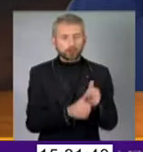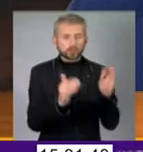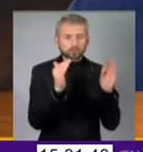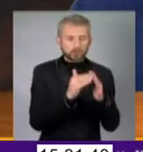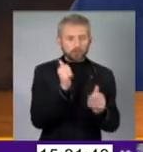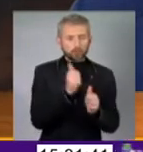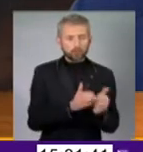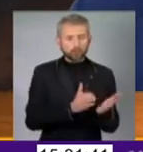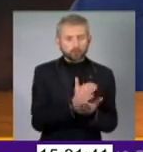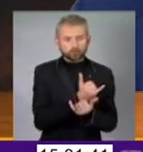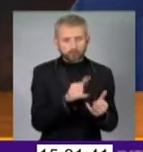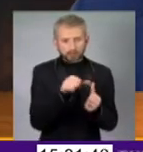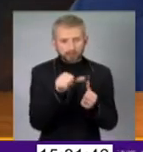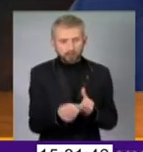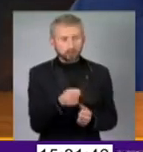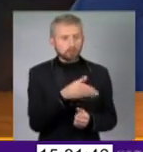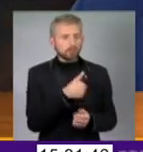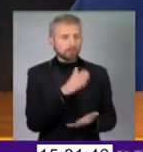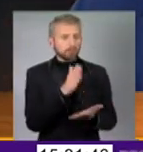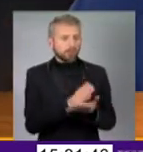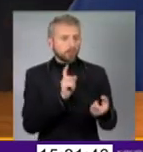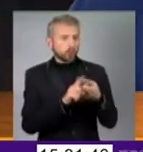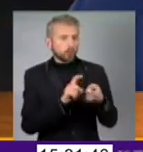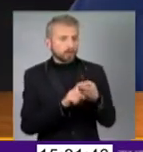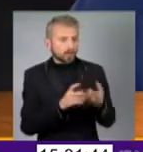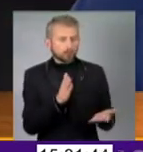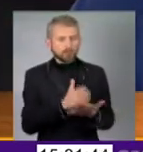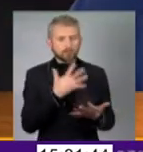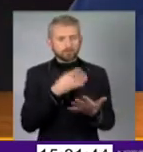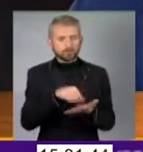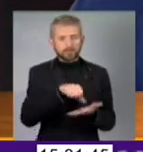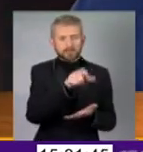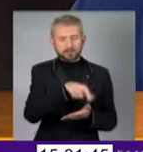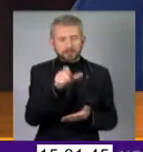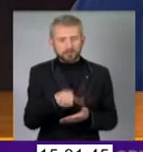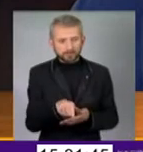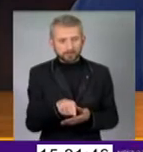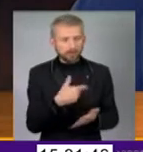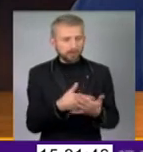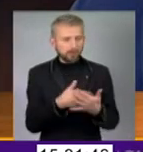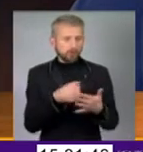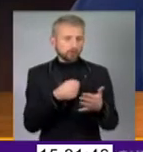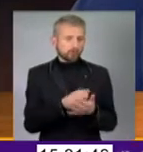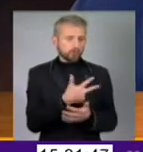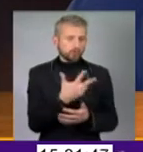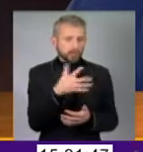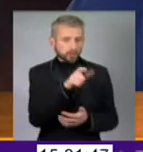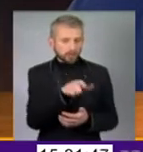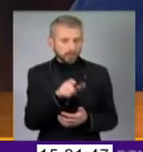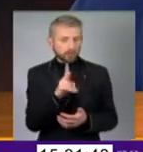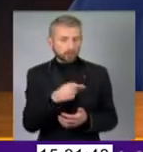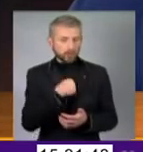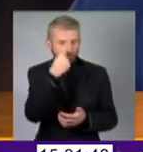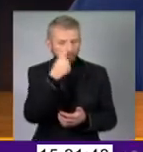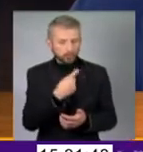зокрема. Тому ми маємо контакти в кожному будинку, ми маємо, по суті, своїх представників, там, порядка до 3-5 людей, які нам